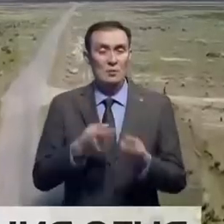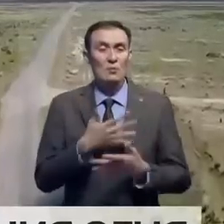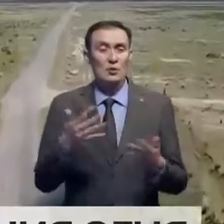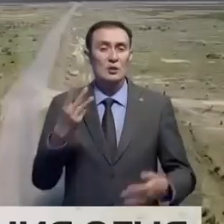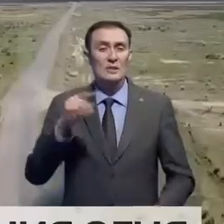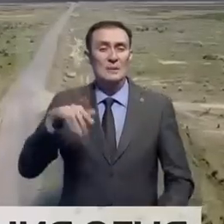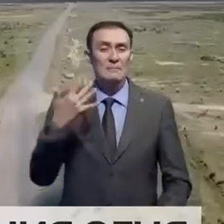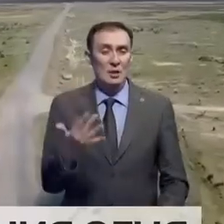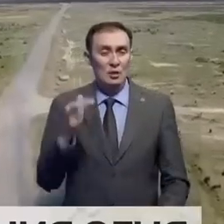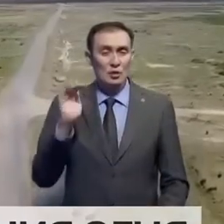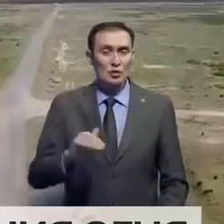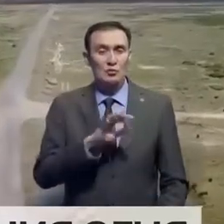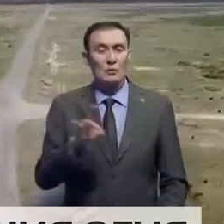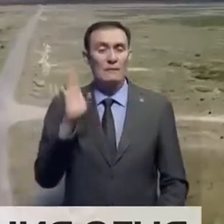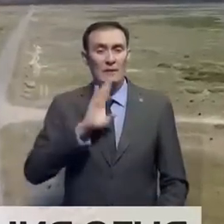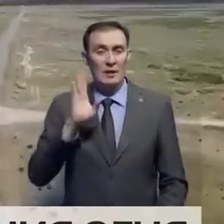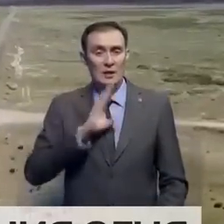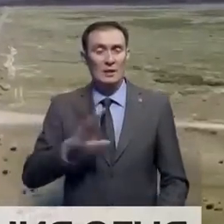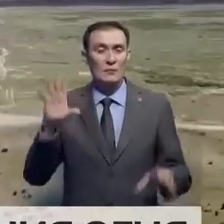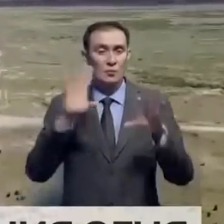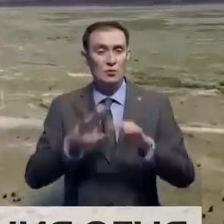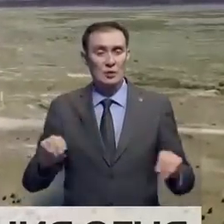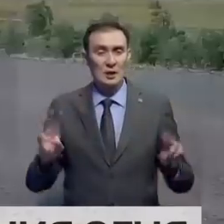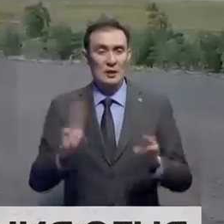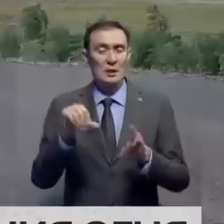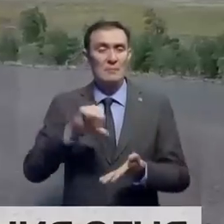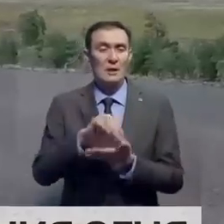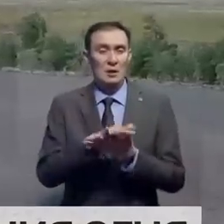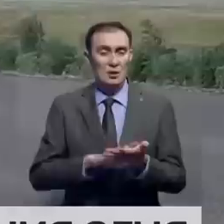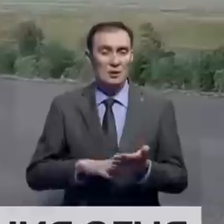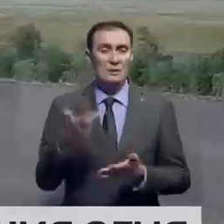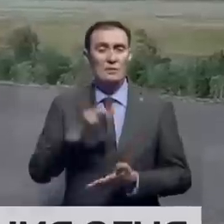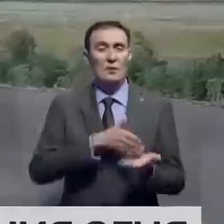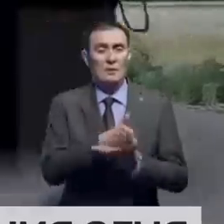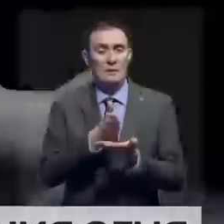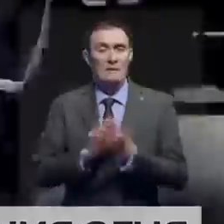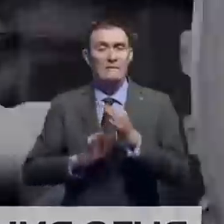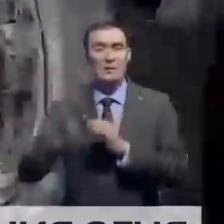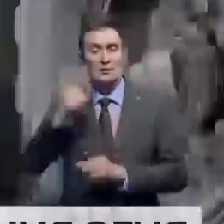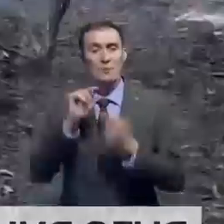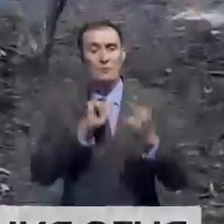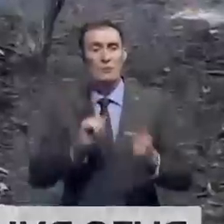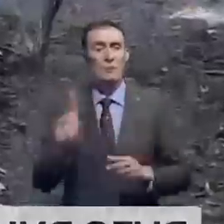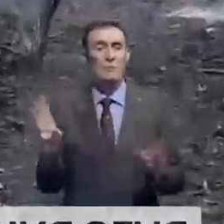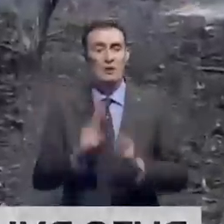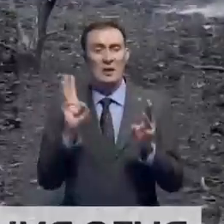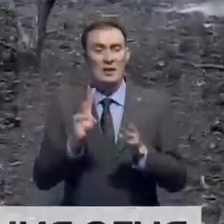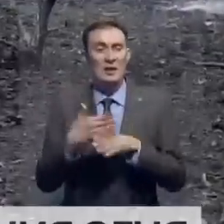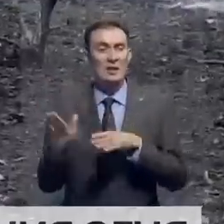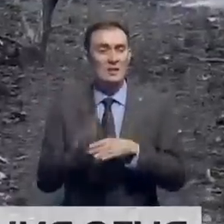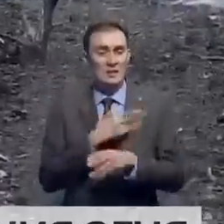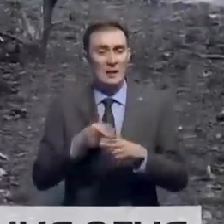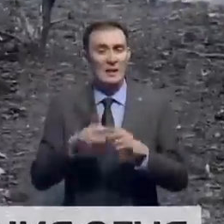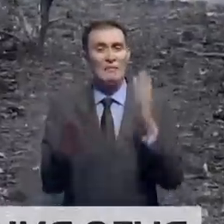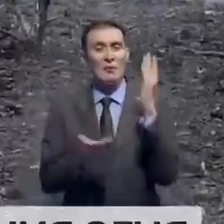больше трех с половиной тысяч тонн воды тушение продолжается в трех направлениях Восточном создают противопожарные разрывы для